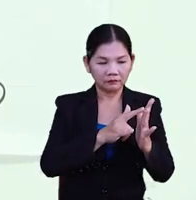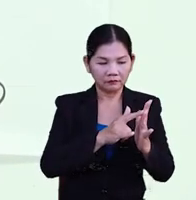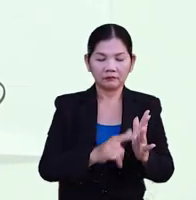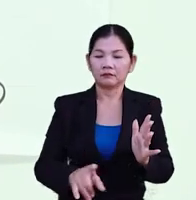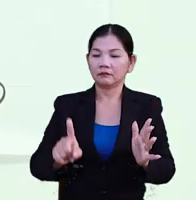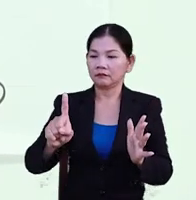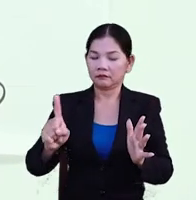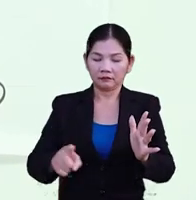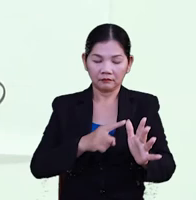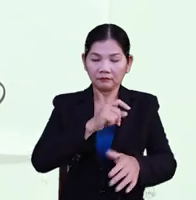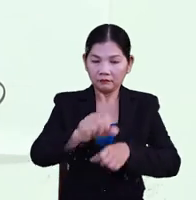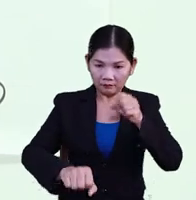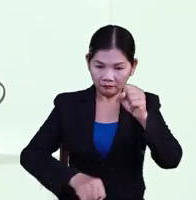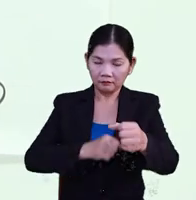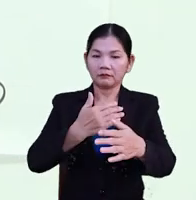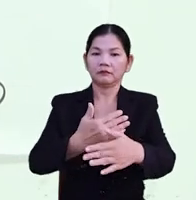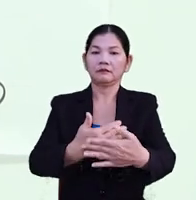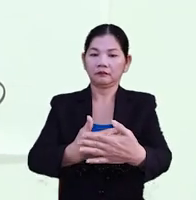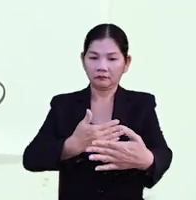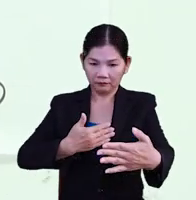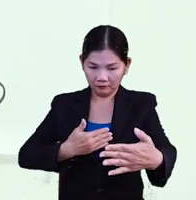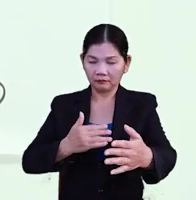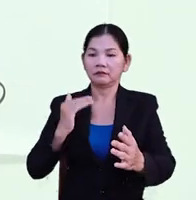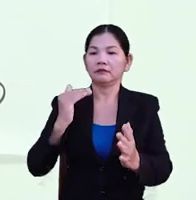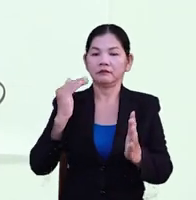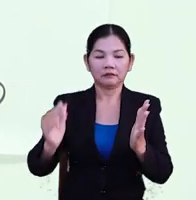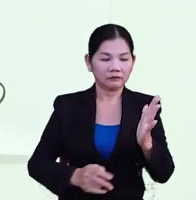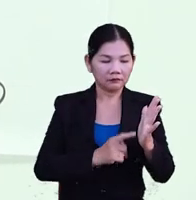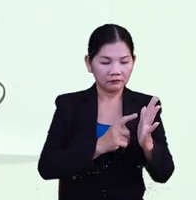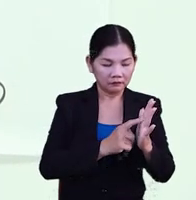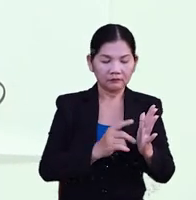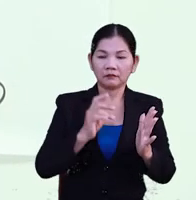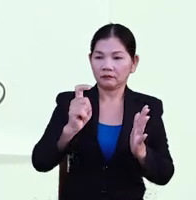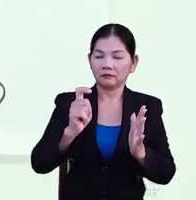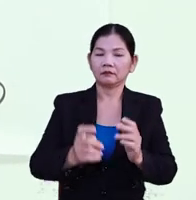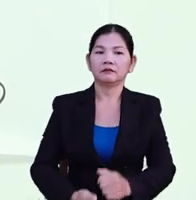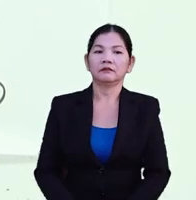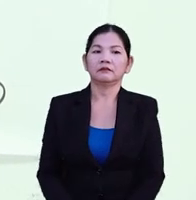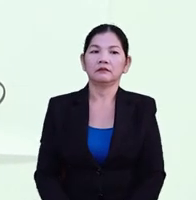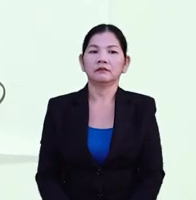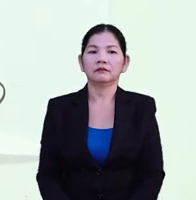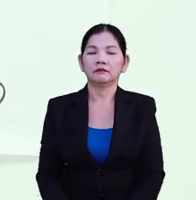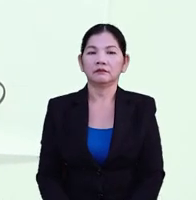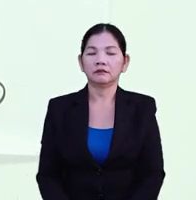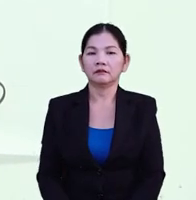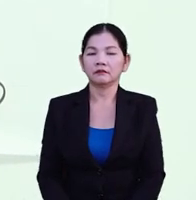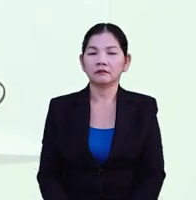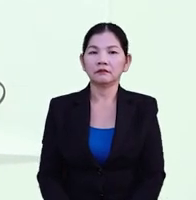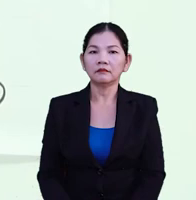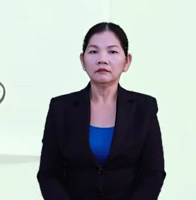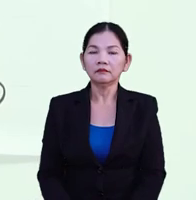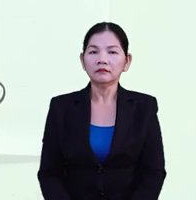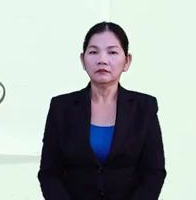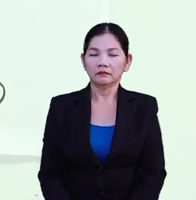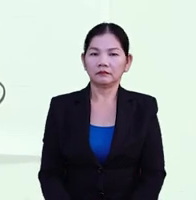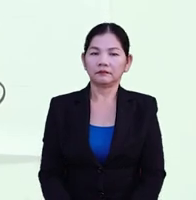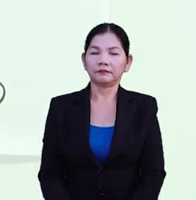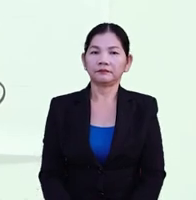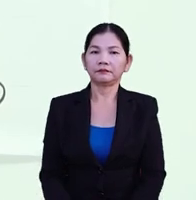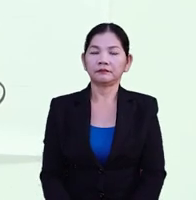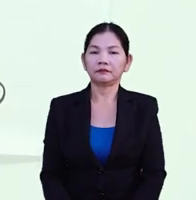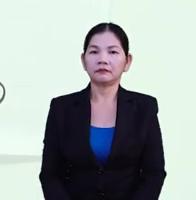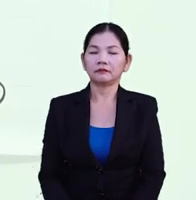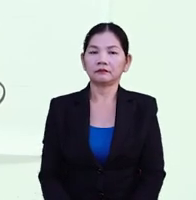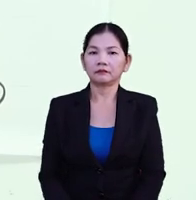កង់នៅខាងក្រោយសុកចាមើលកូនឆ្លើយកូនកូនថាមើលកូន